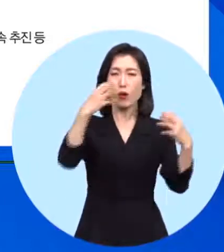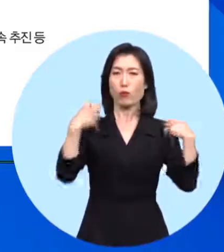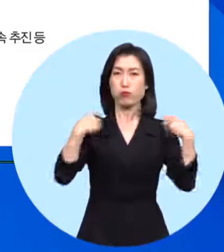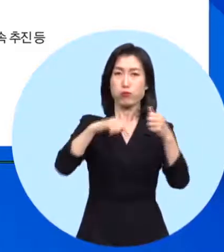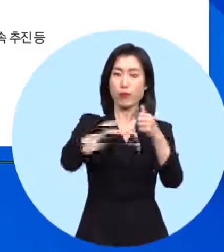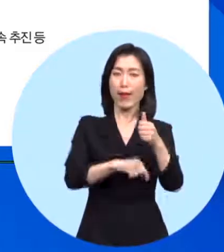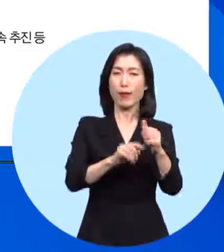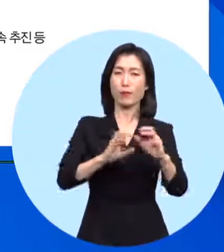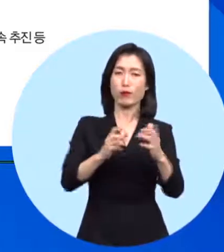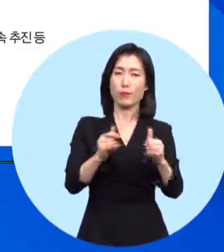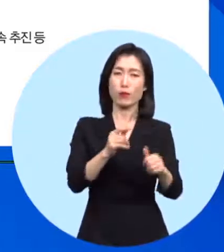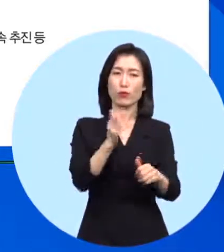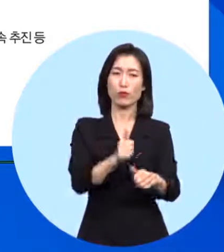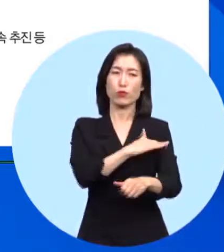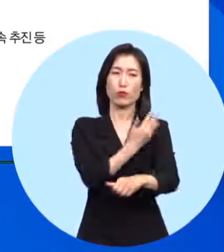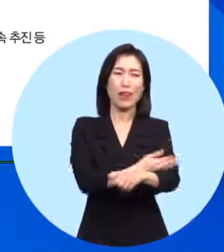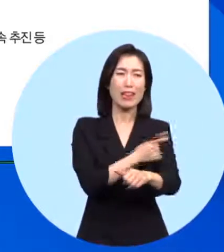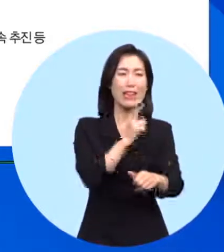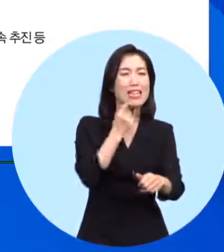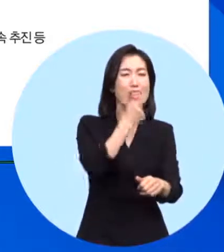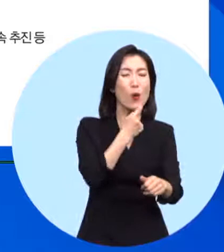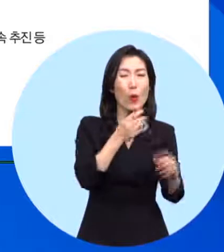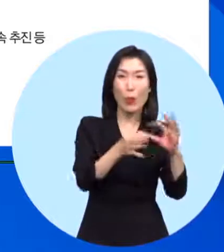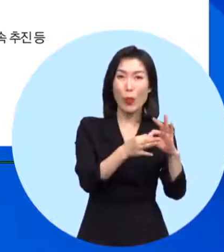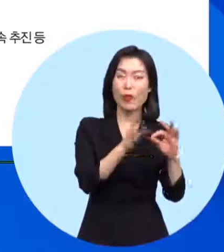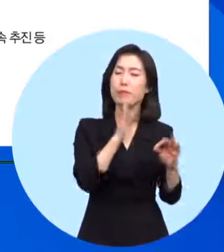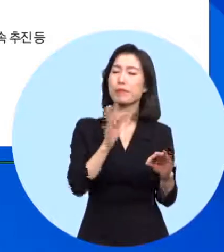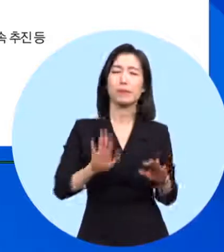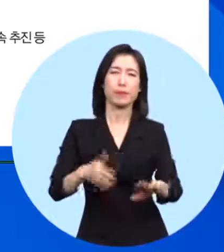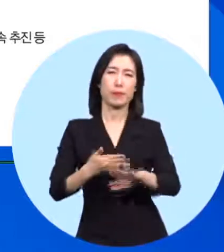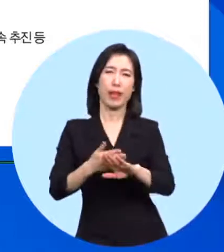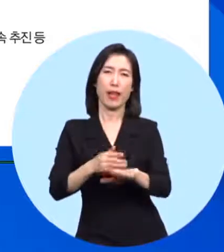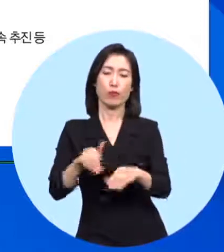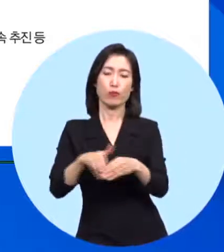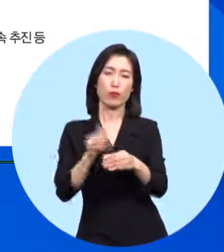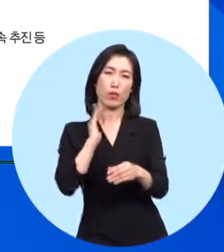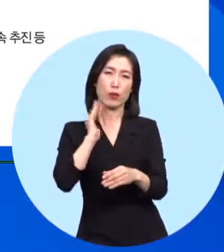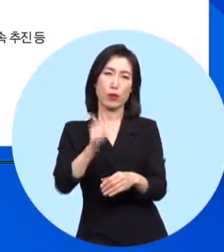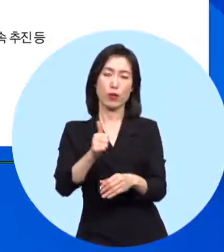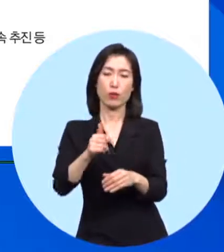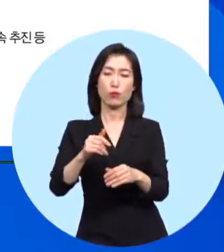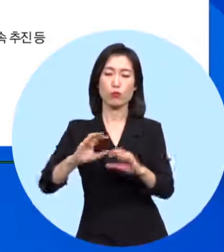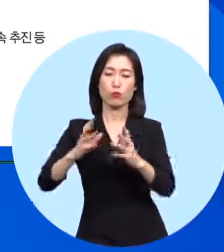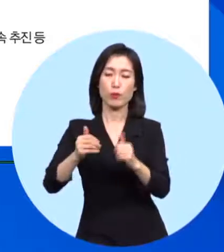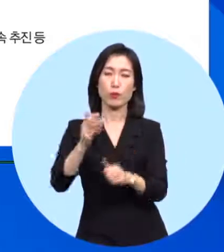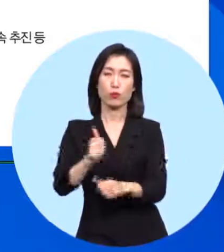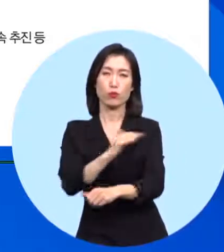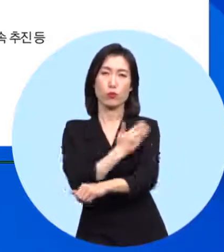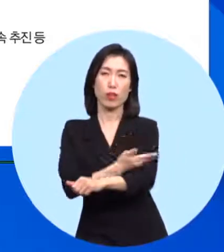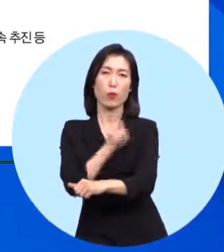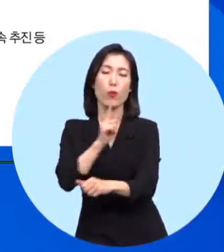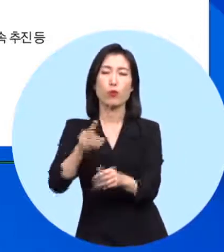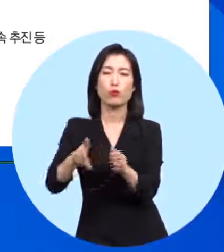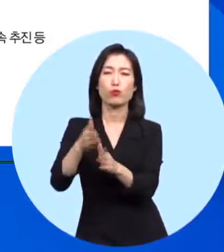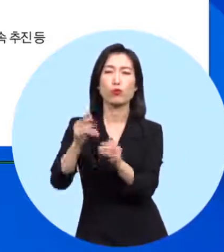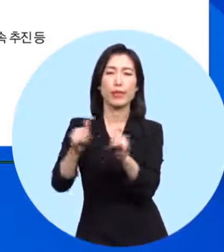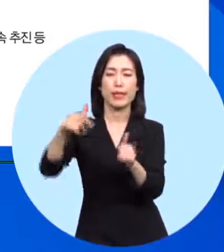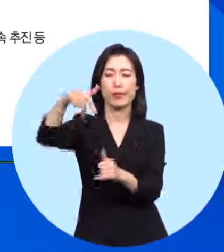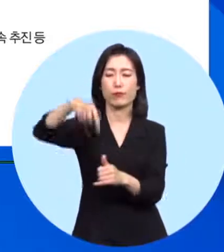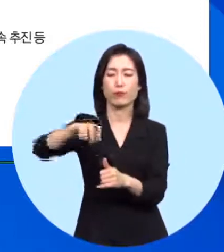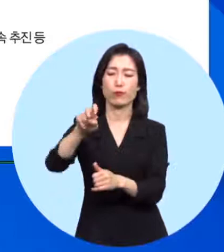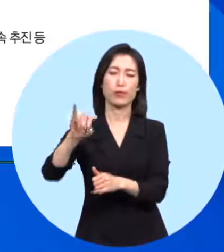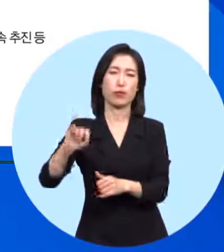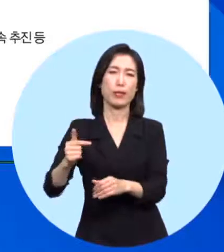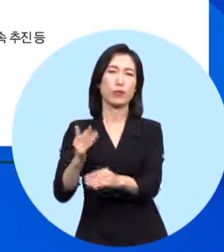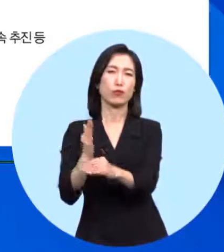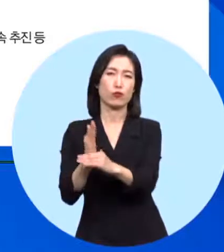체제를 뒷받침하는 이론이었다면 지금 문재인 정부가 추진하고 있는 주민주권이라고 하는 개념은 주민 중심의